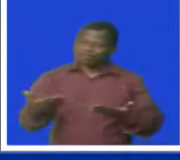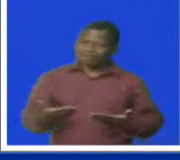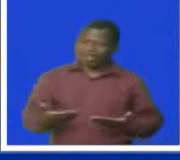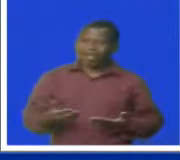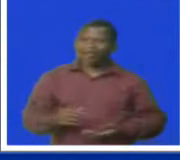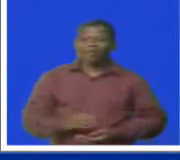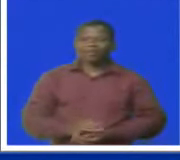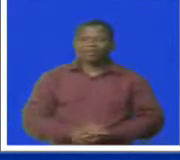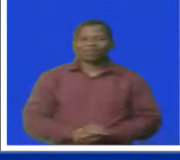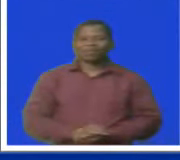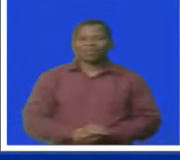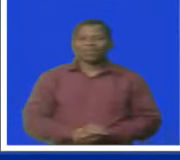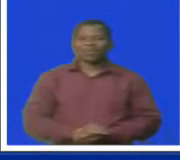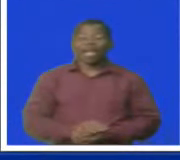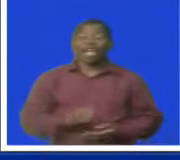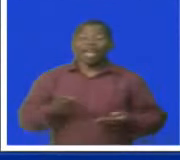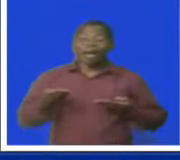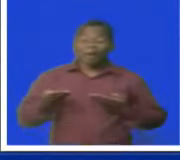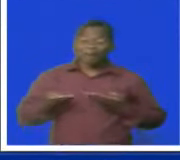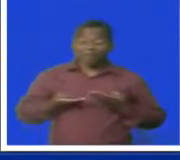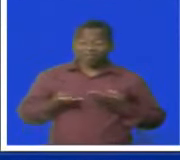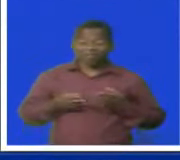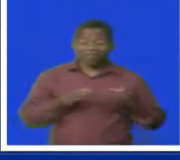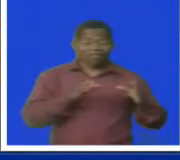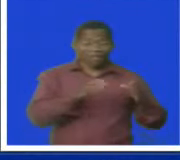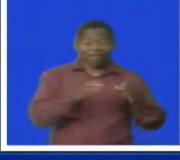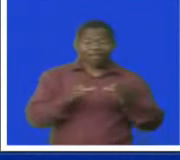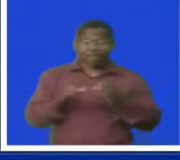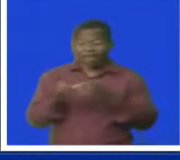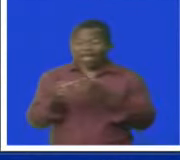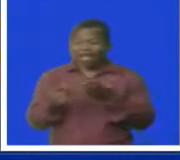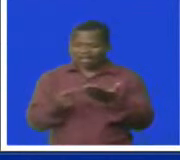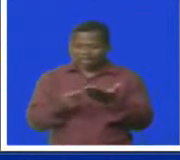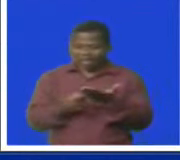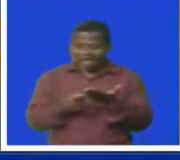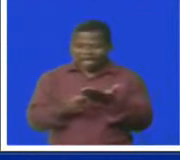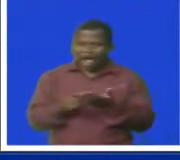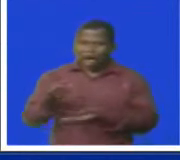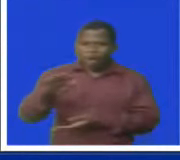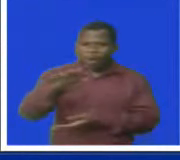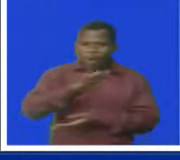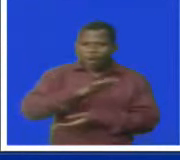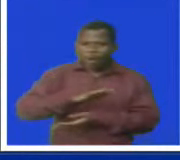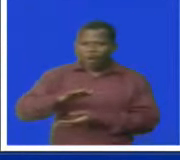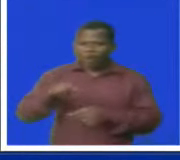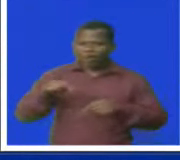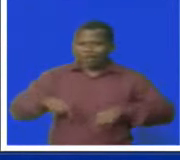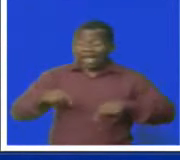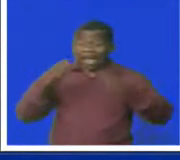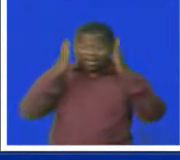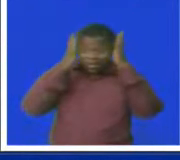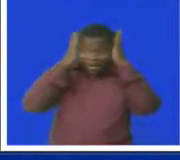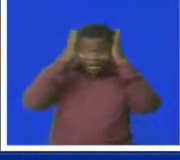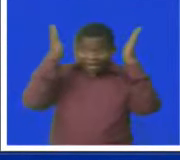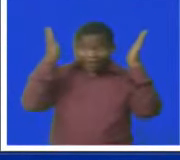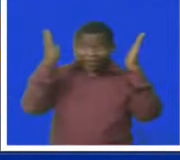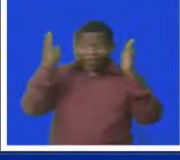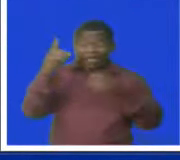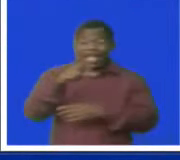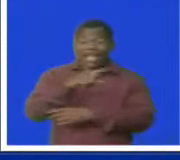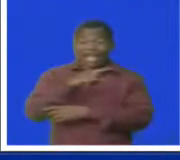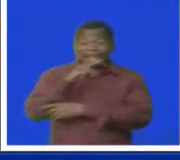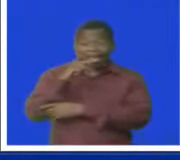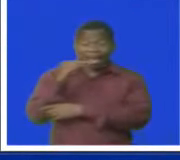siyakwemukela. Bosomabhizinisi labancane bemadolobha onke lapha kaNgwane. Laba inhlangano lebitwa ngekuthi